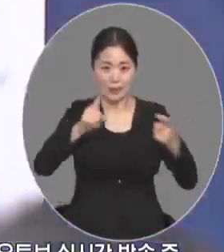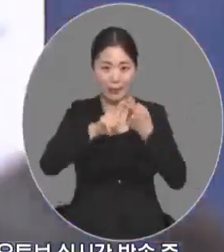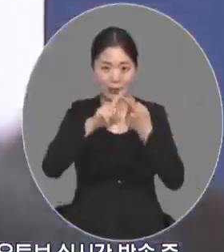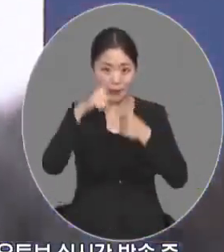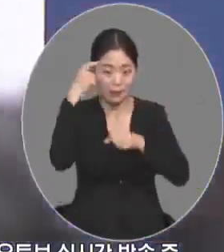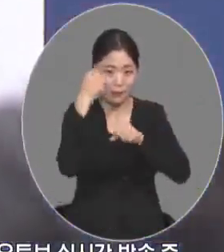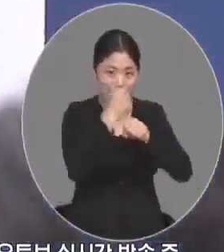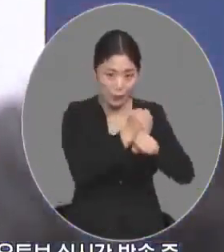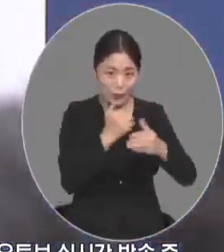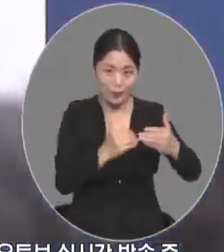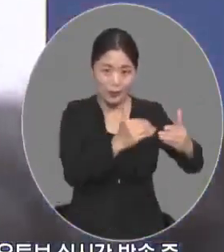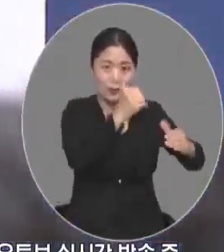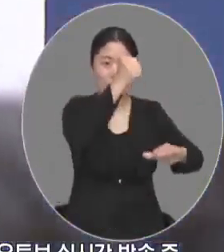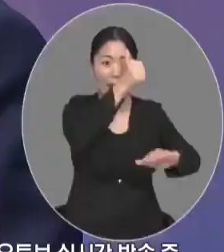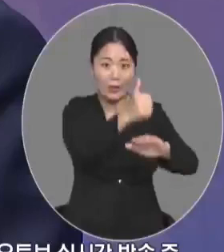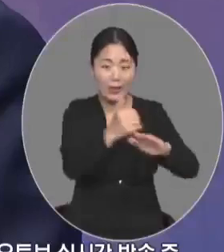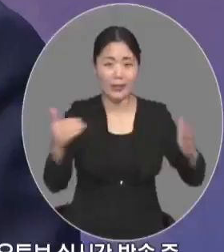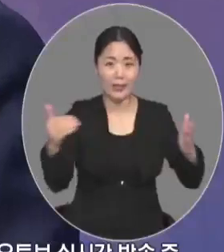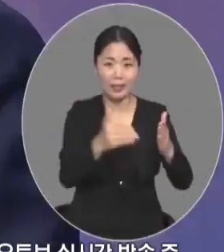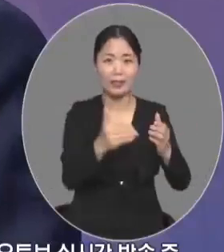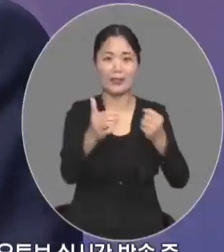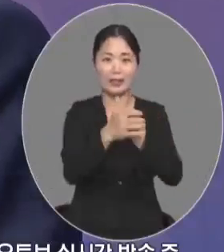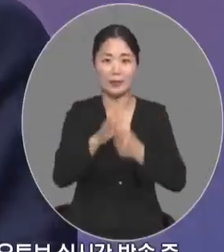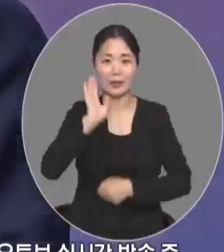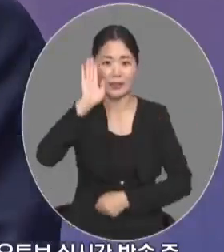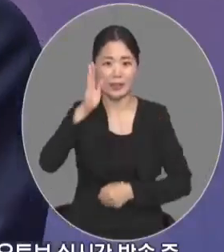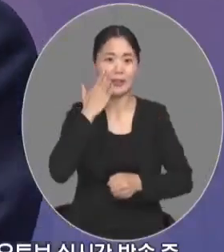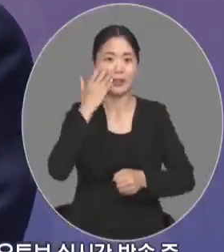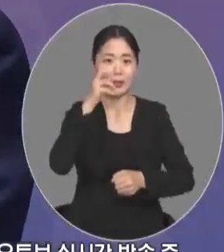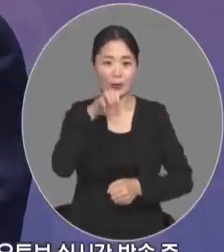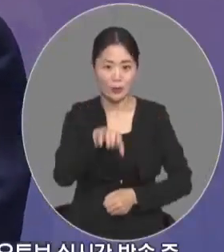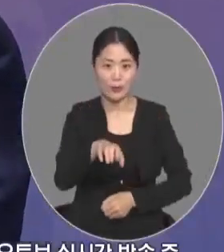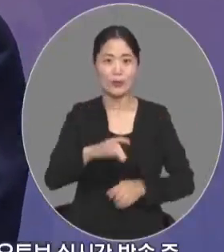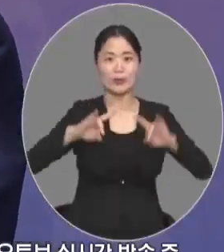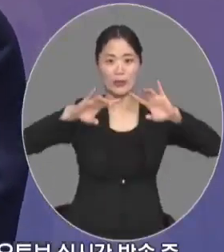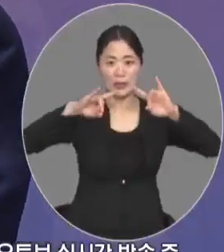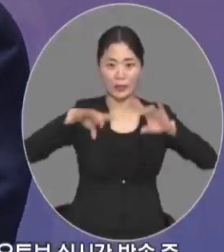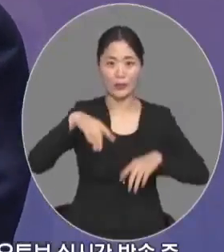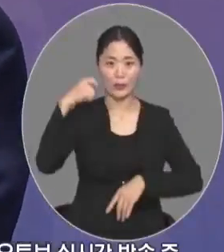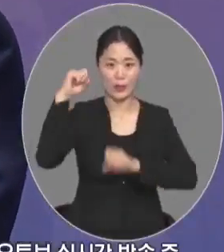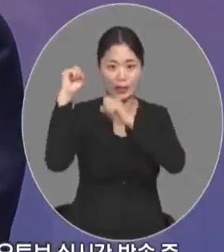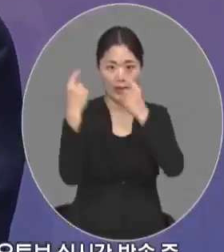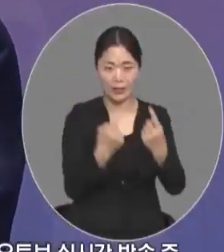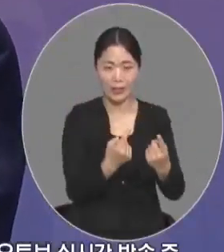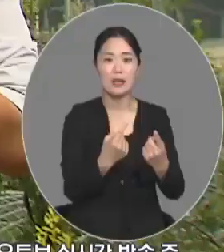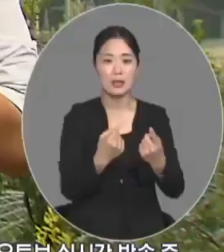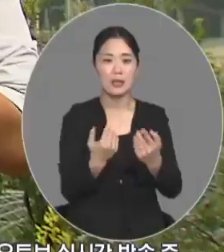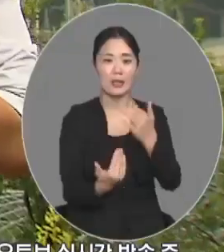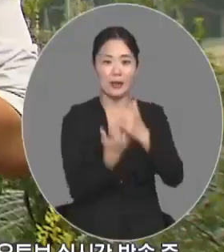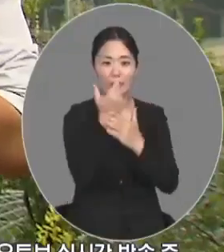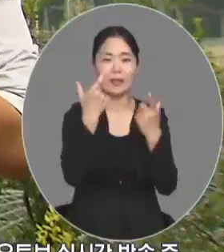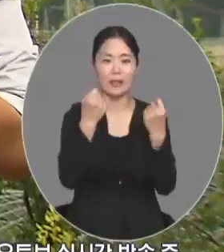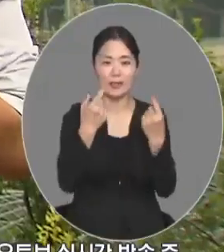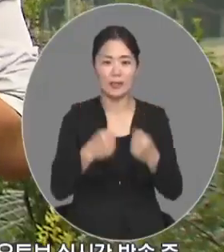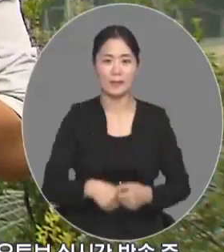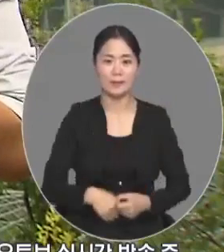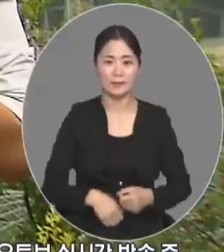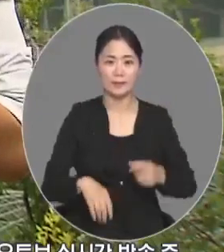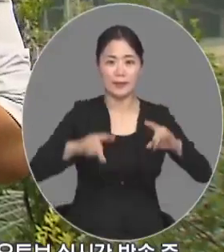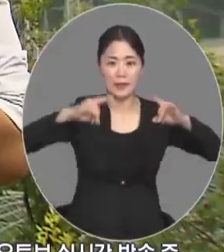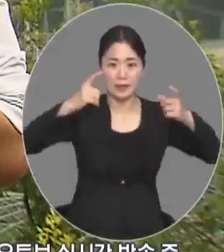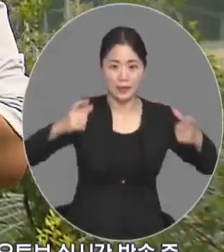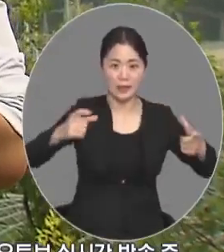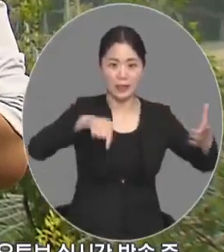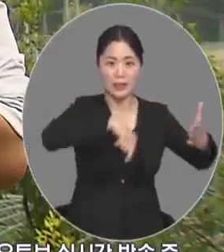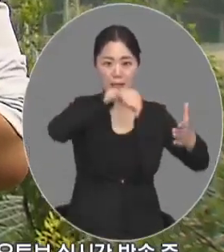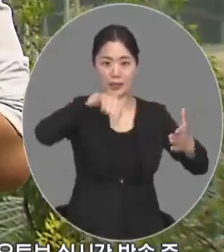결과도 마무리 단계에 접어들면서 조만간 울산에 대략적인 전기료 할인 폭이 나올 걸로 보입니다. 지역 전력망 구축에